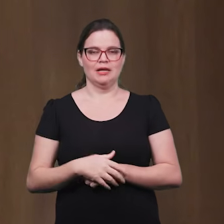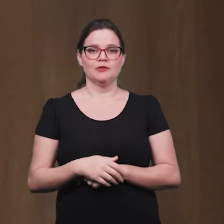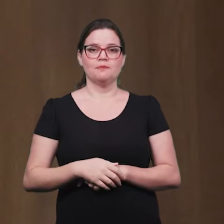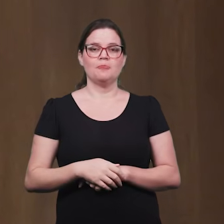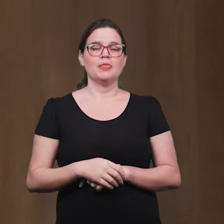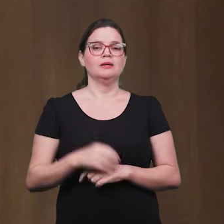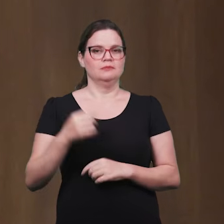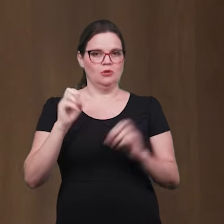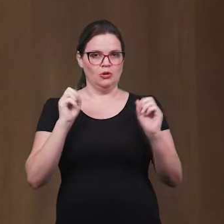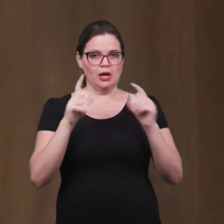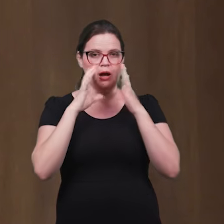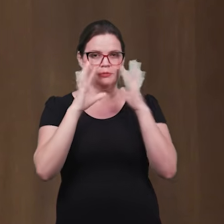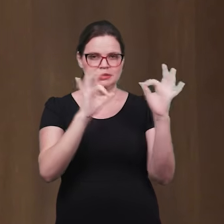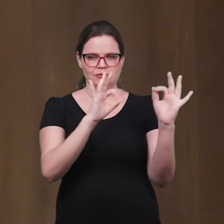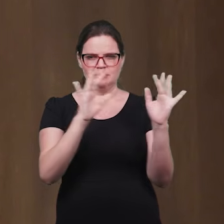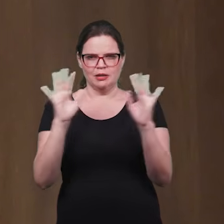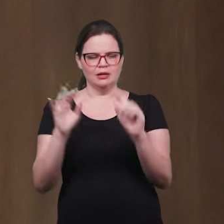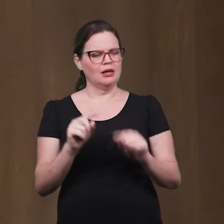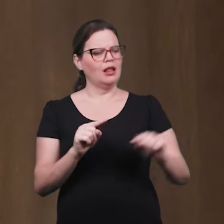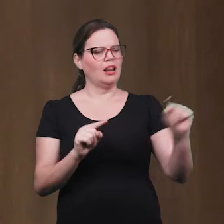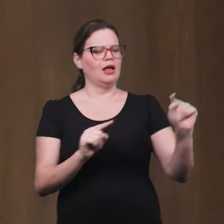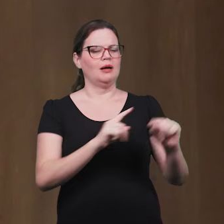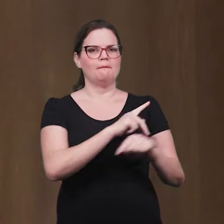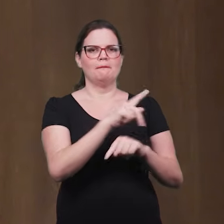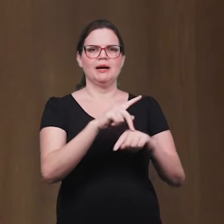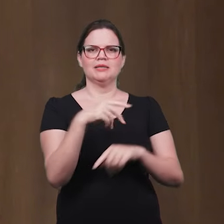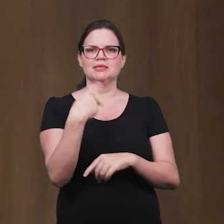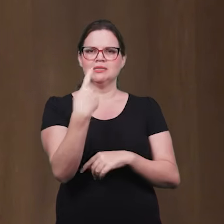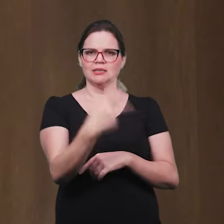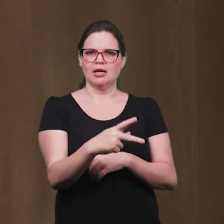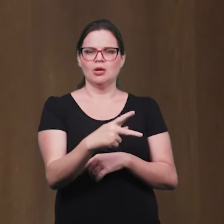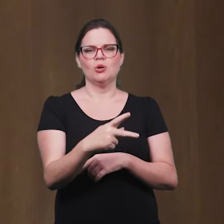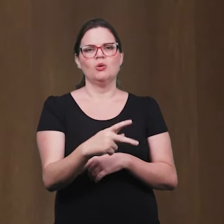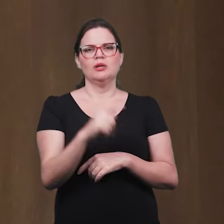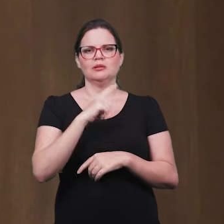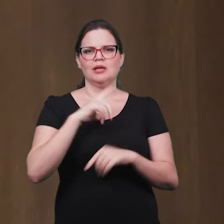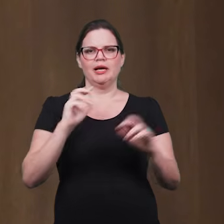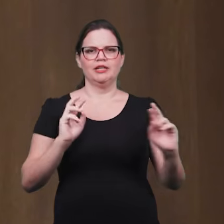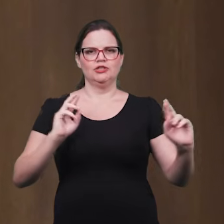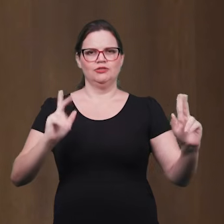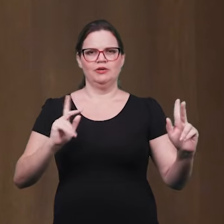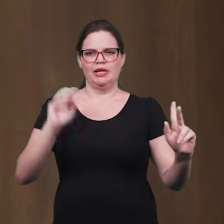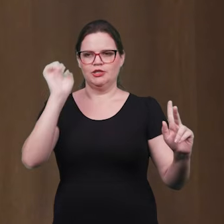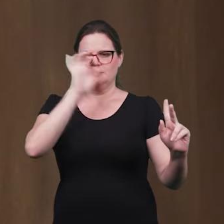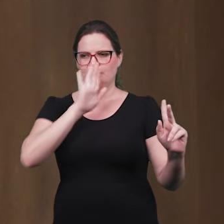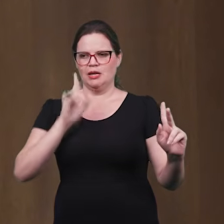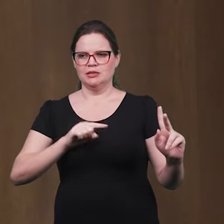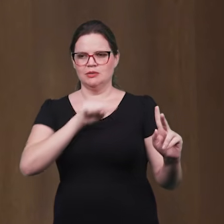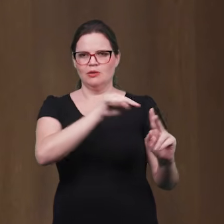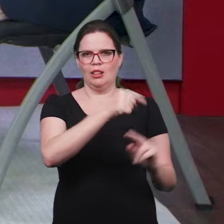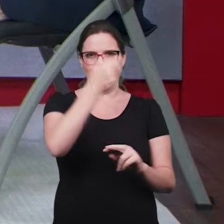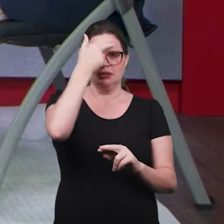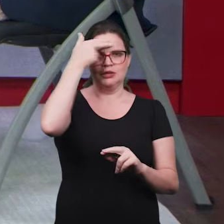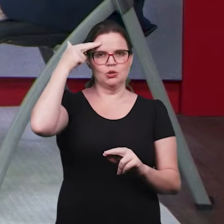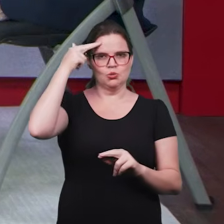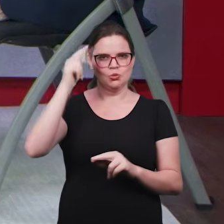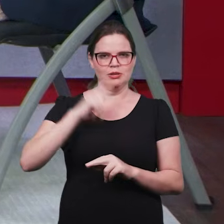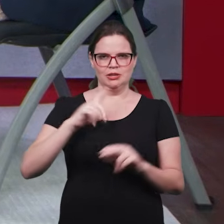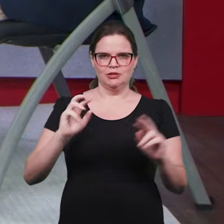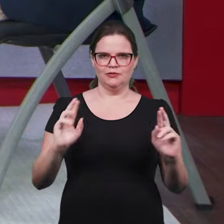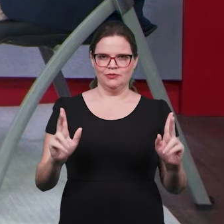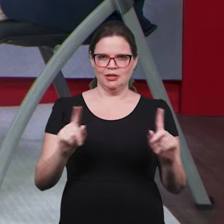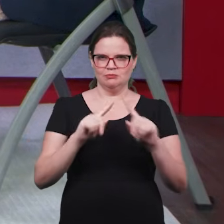no seu país você percebe que há uma diferença da igreja aqui no Brasil и a igreja на Литуании?